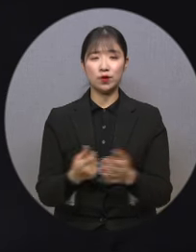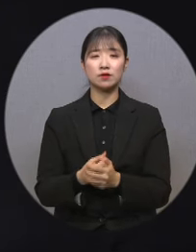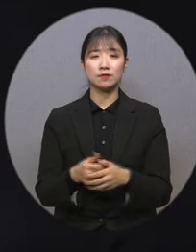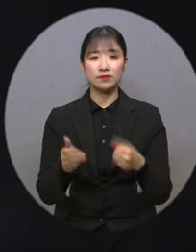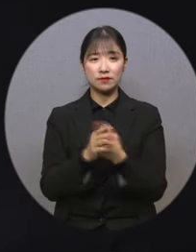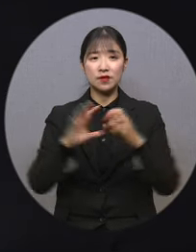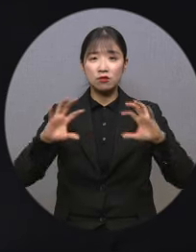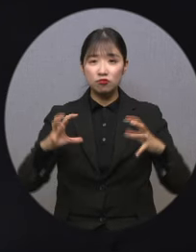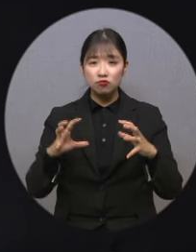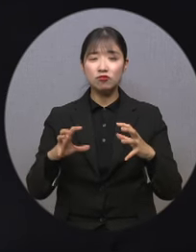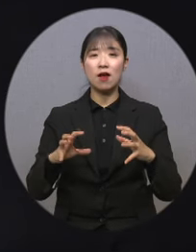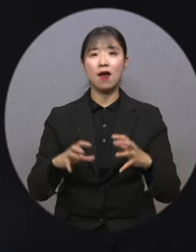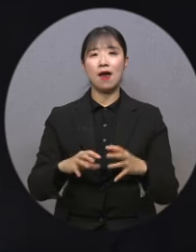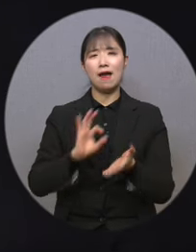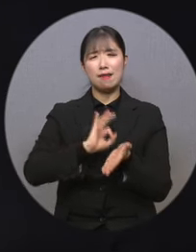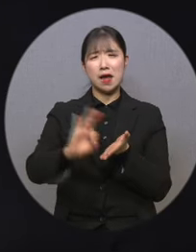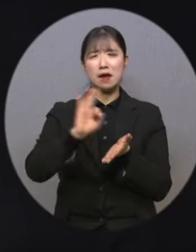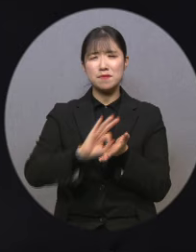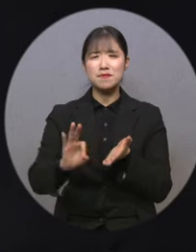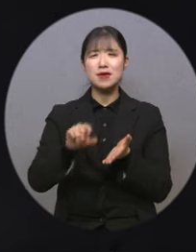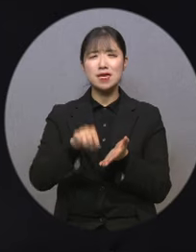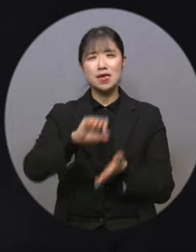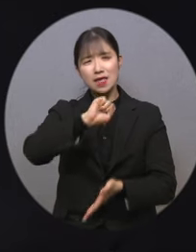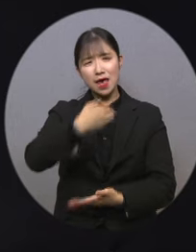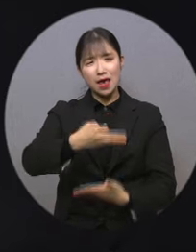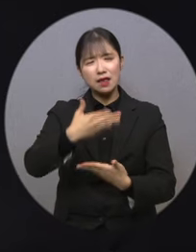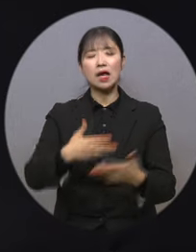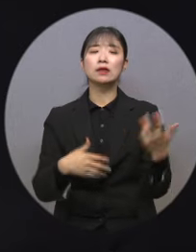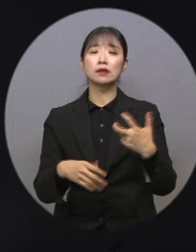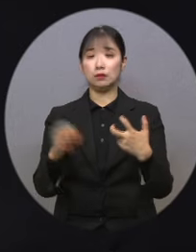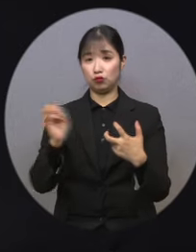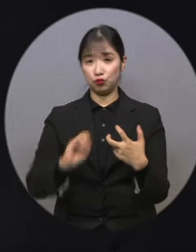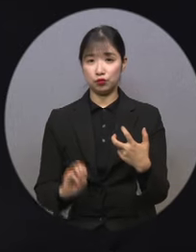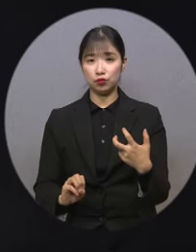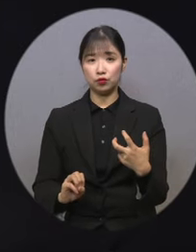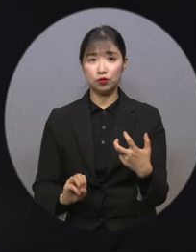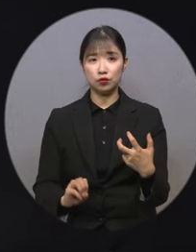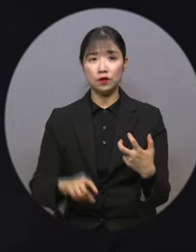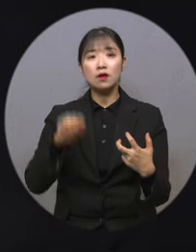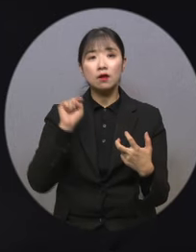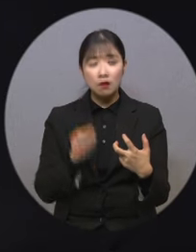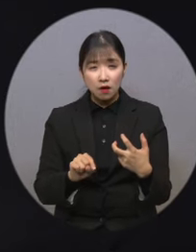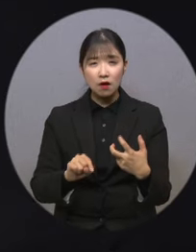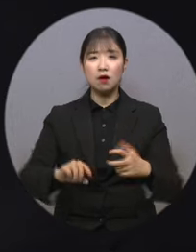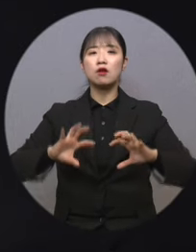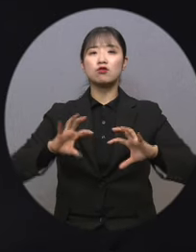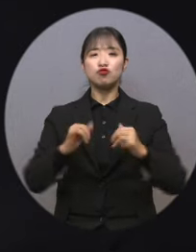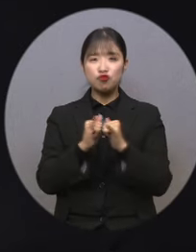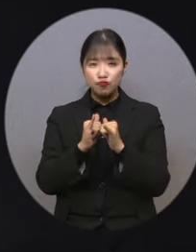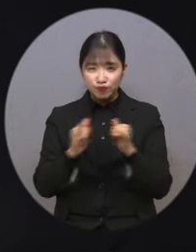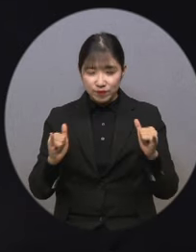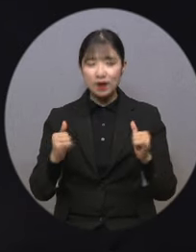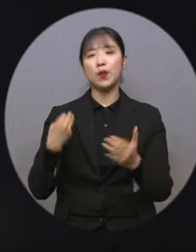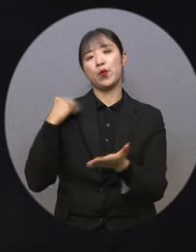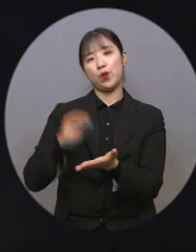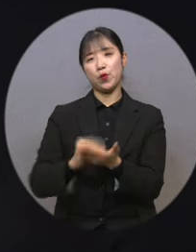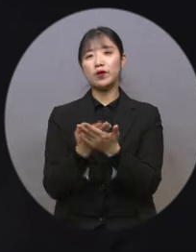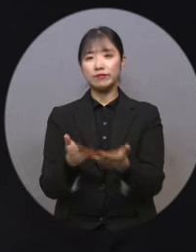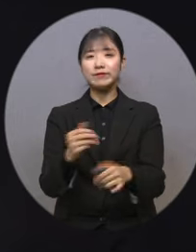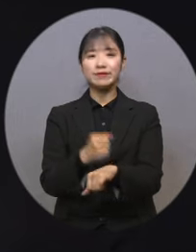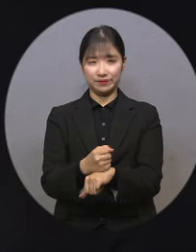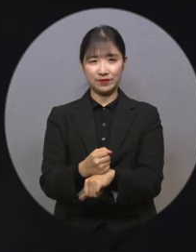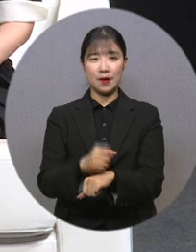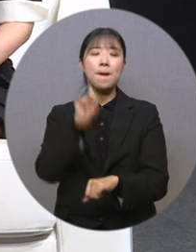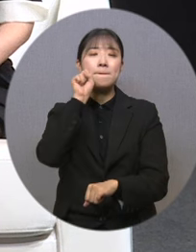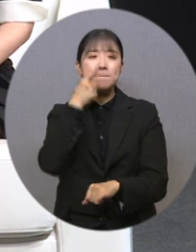그래서 국가가 낭비할 수 있는 예산이 70%예요. 그걸 국민한테 돌려드리겠다는 거예요.